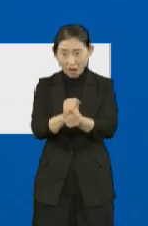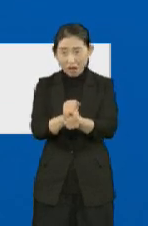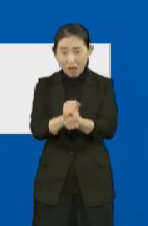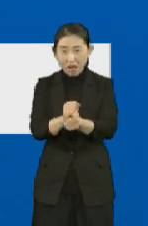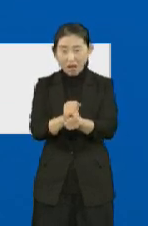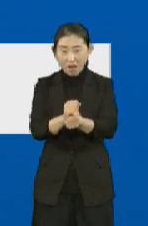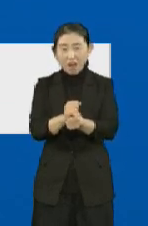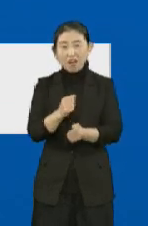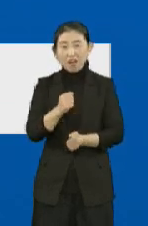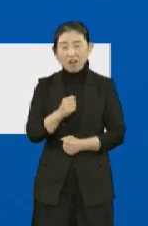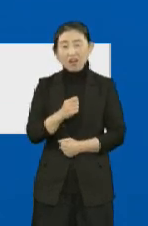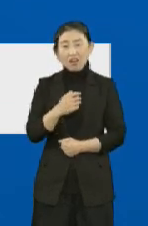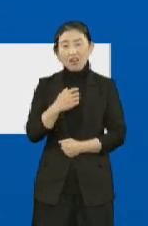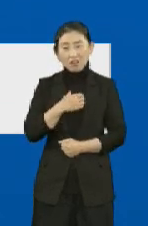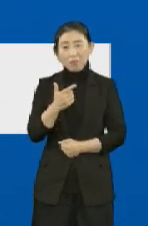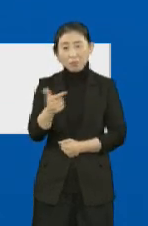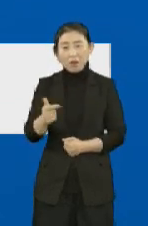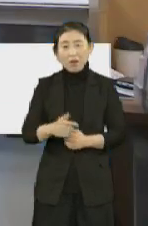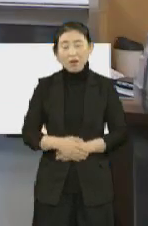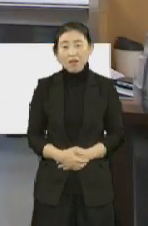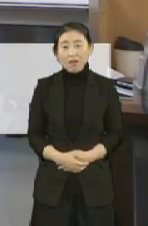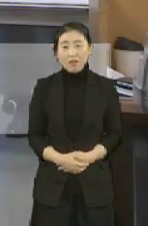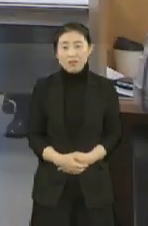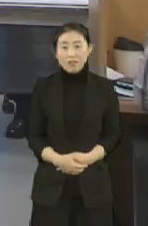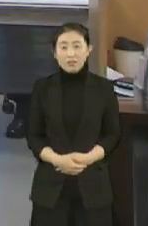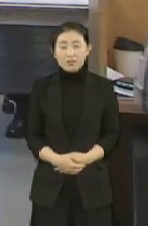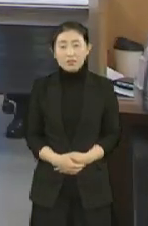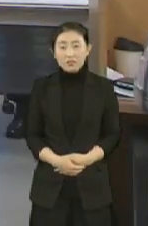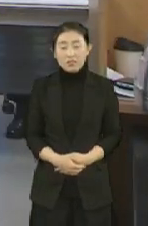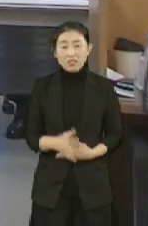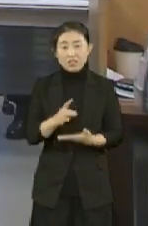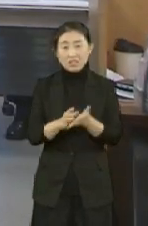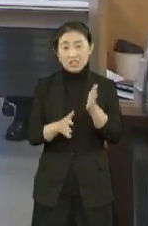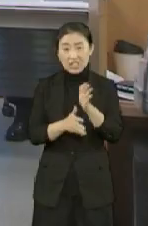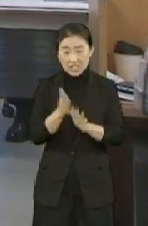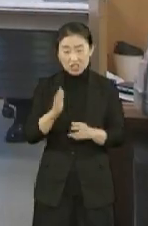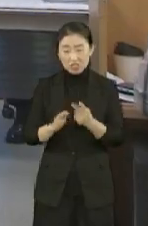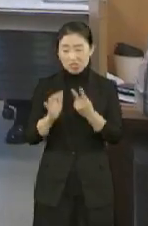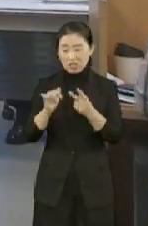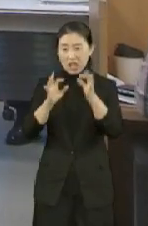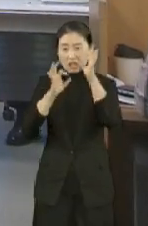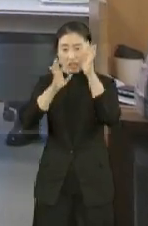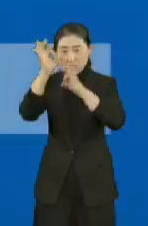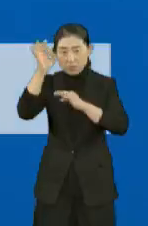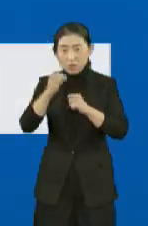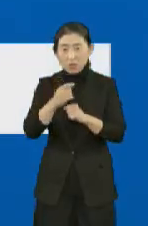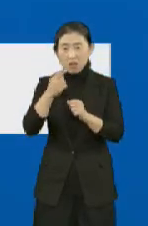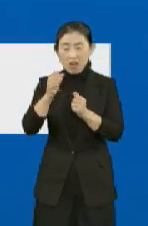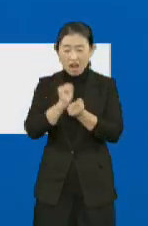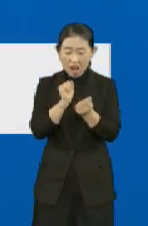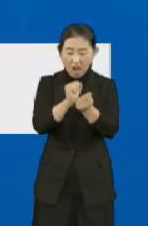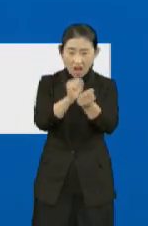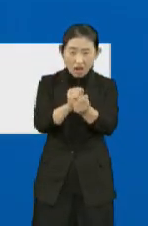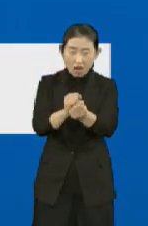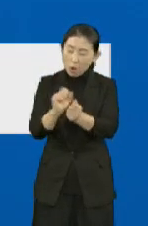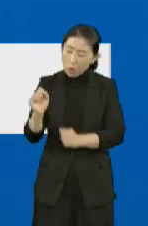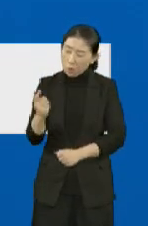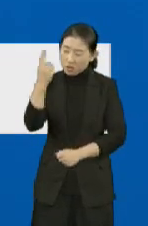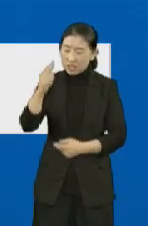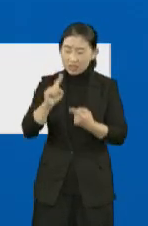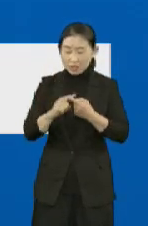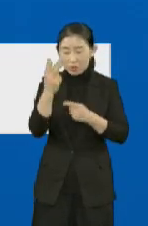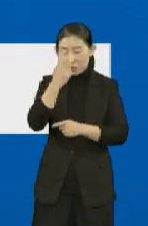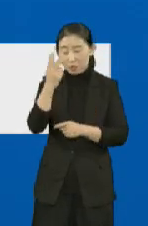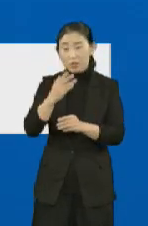가면 입력이 높지 않은 라크 판단이 됩니다 저희 천하 실은 2명의 부주의 가 집단 감염 사태를 유발한 것인지에 대해